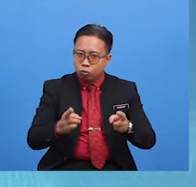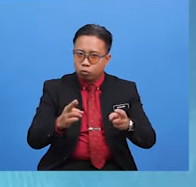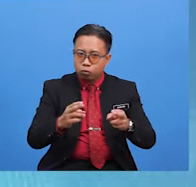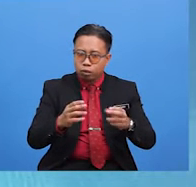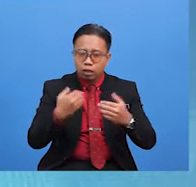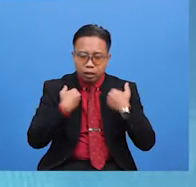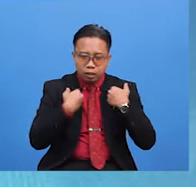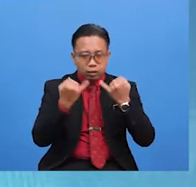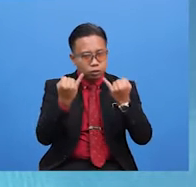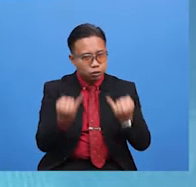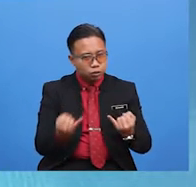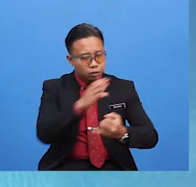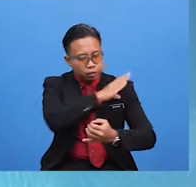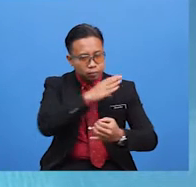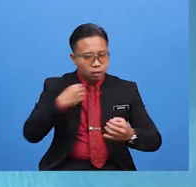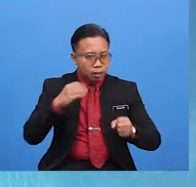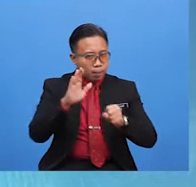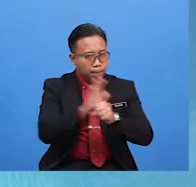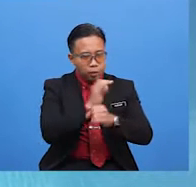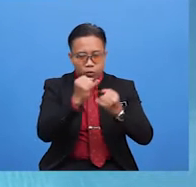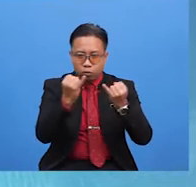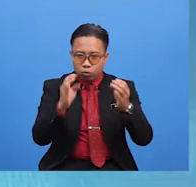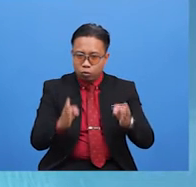mempunyai jisim dan memenuhi luang.